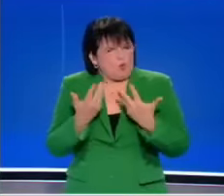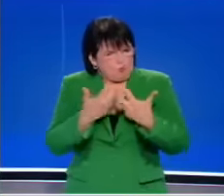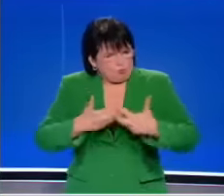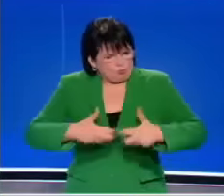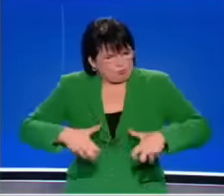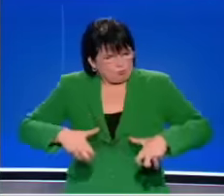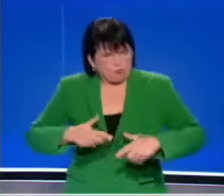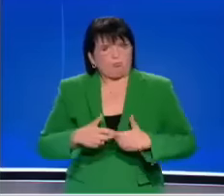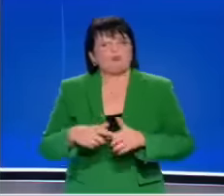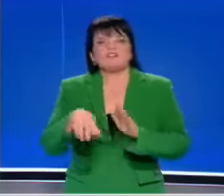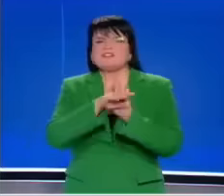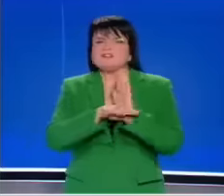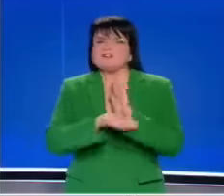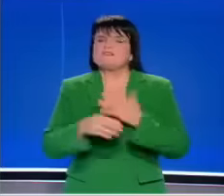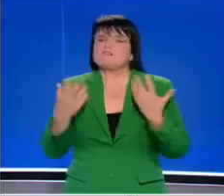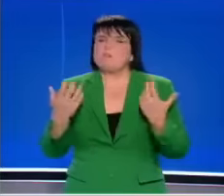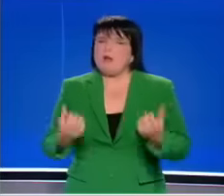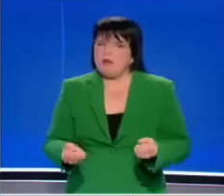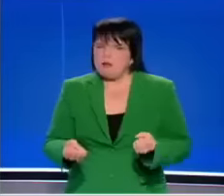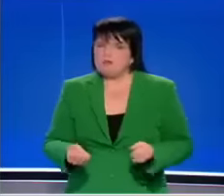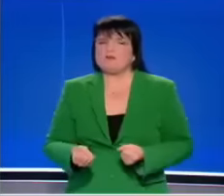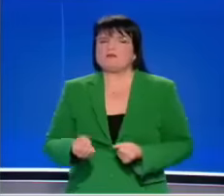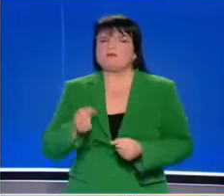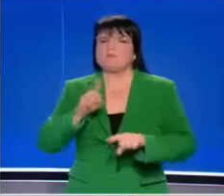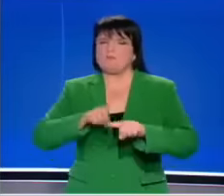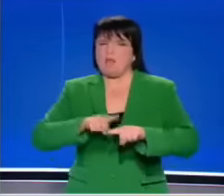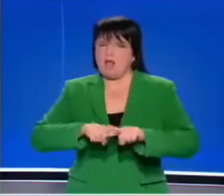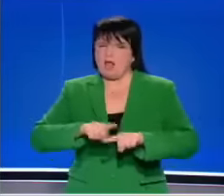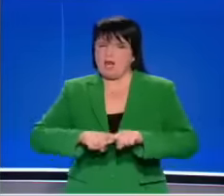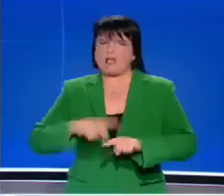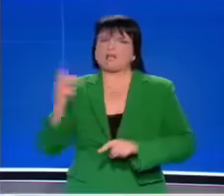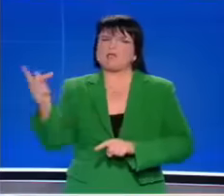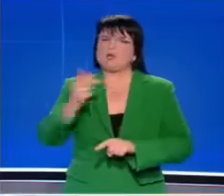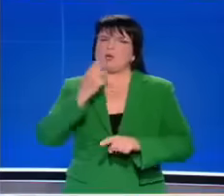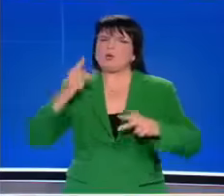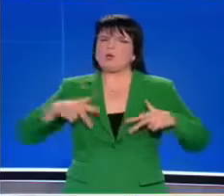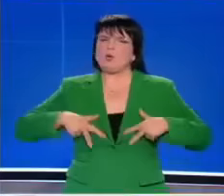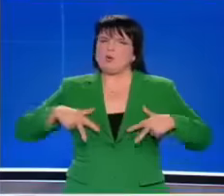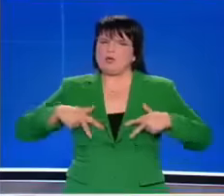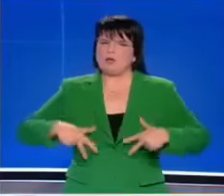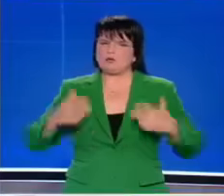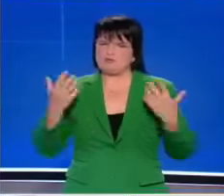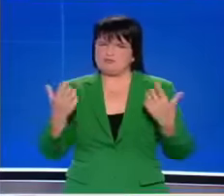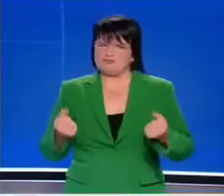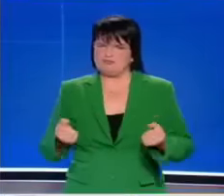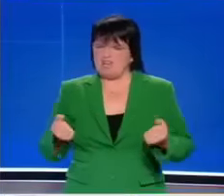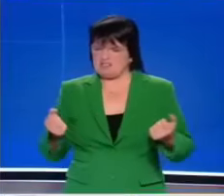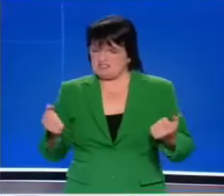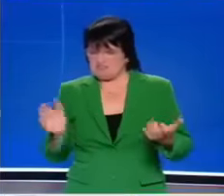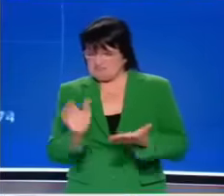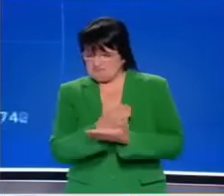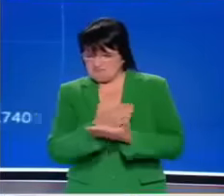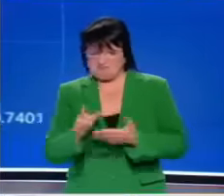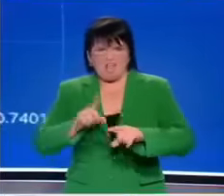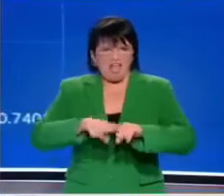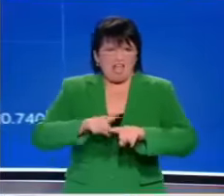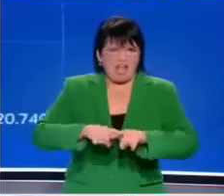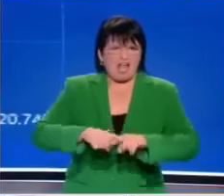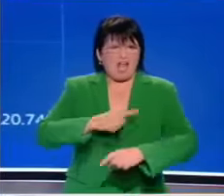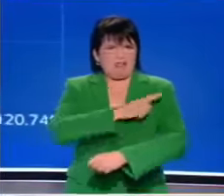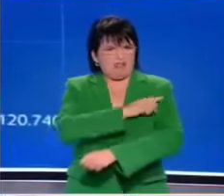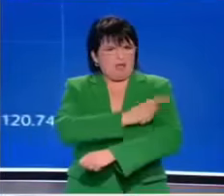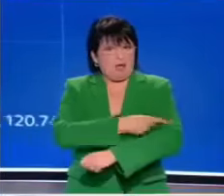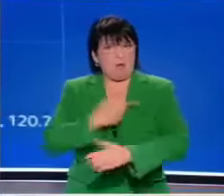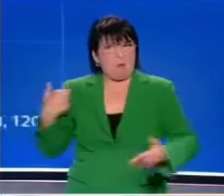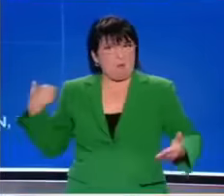σύστημα και το μόνο σίγουρο είναι ότι σε μία χώρα που έχει το κοινωνικό κράτος να διαλύεται τον έλληνα να μην μπορεί να έχει η αγοραστική δύναμη